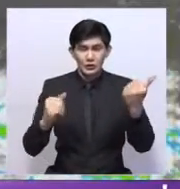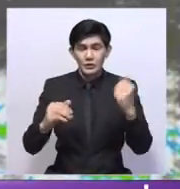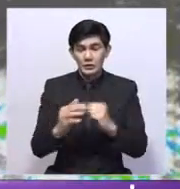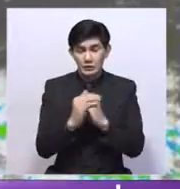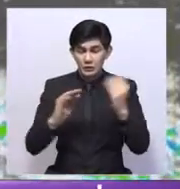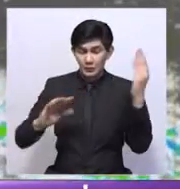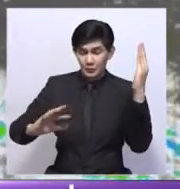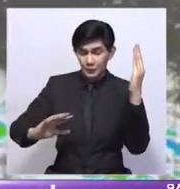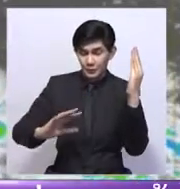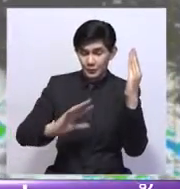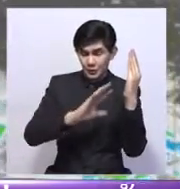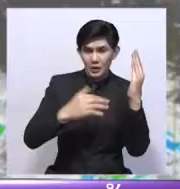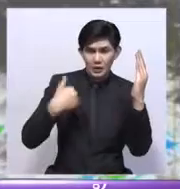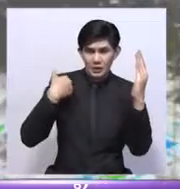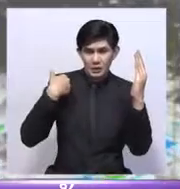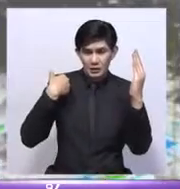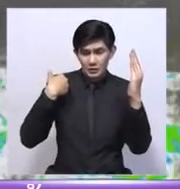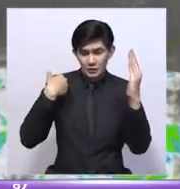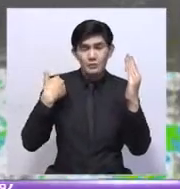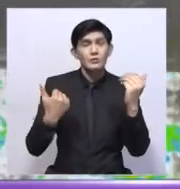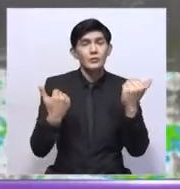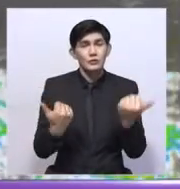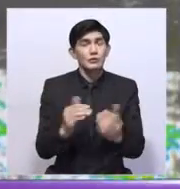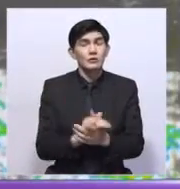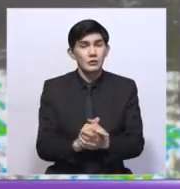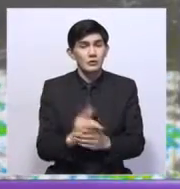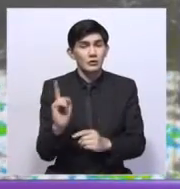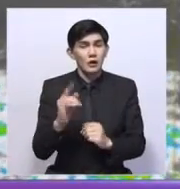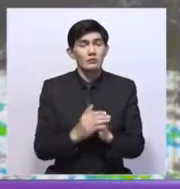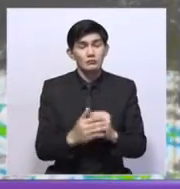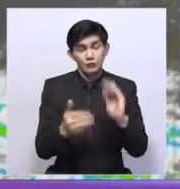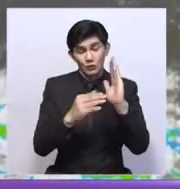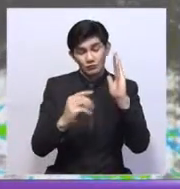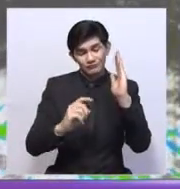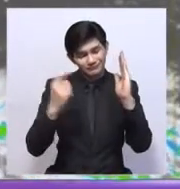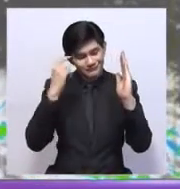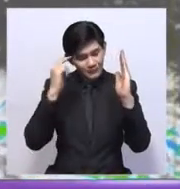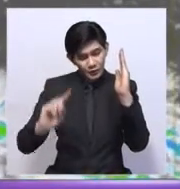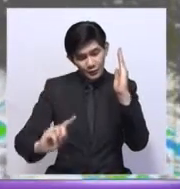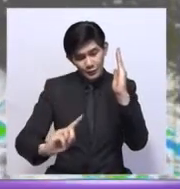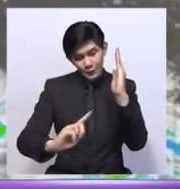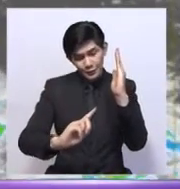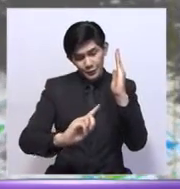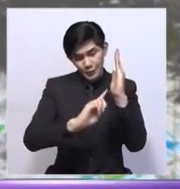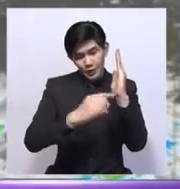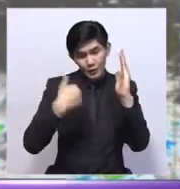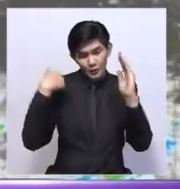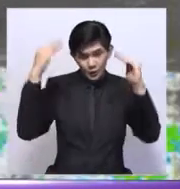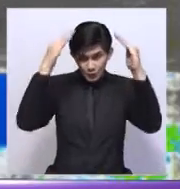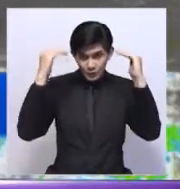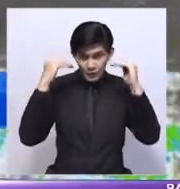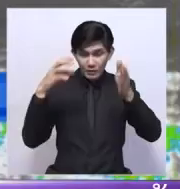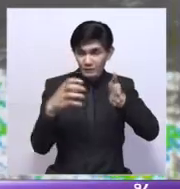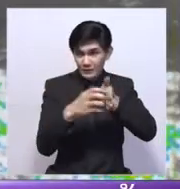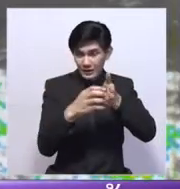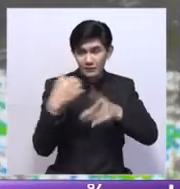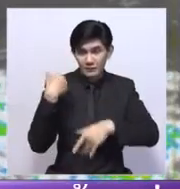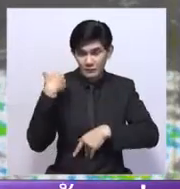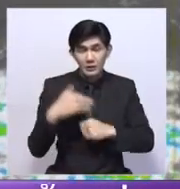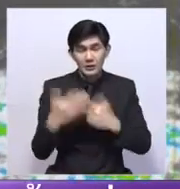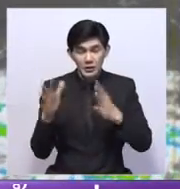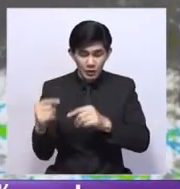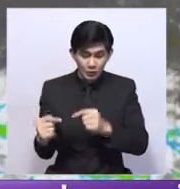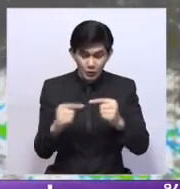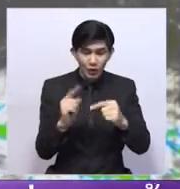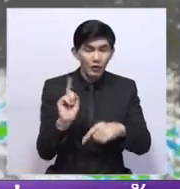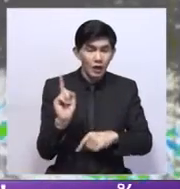อ่อนกำลังลงเป็นพายุดีเพรสชั่นกำลังเคลื่อนตัวทางทิศตะวันตกโดยคาดว่าจะเคลื่อนขึ้นฝั่งประเทศเวียดนามตอนกลางจาก